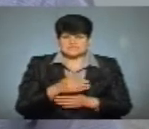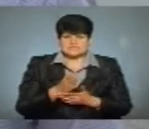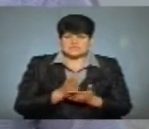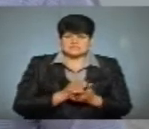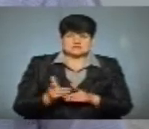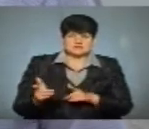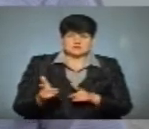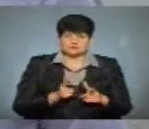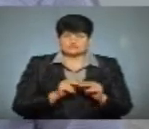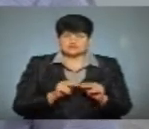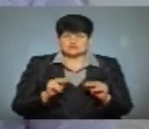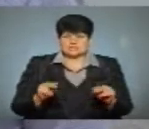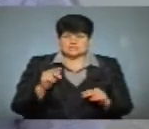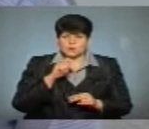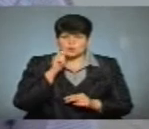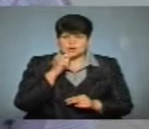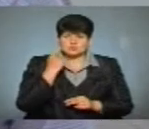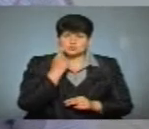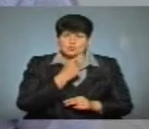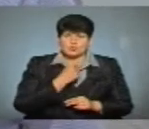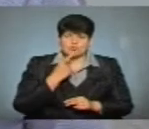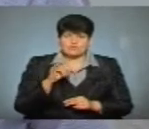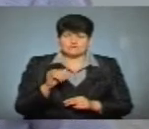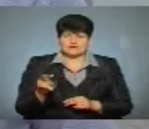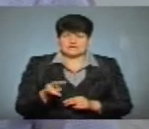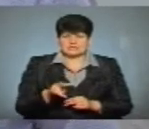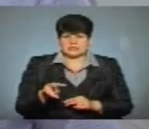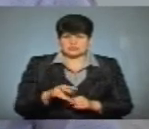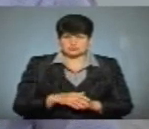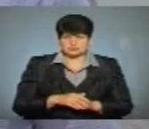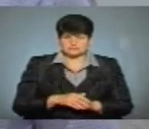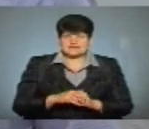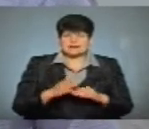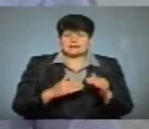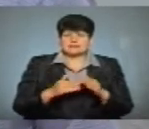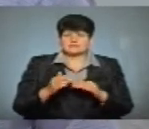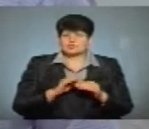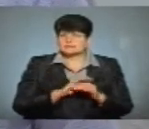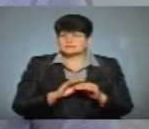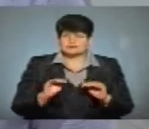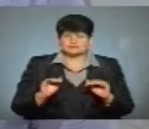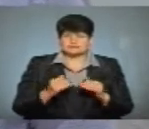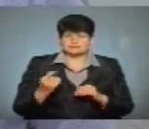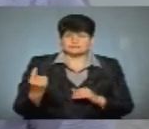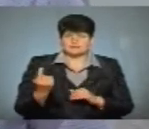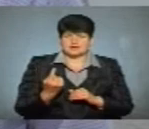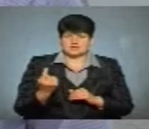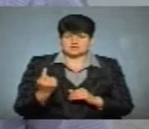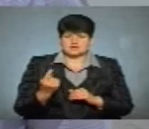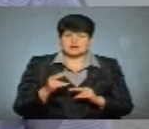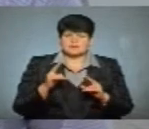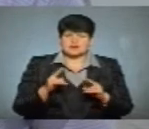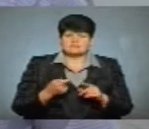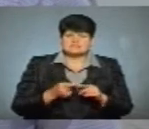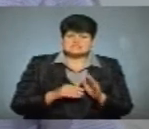в підготовці вчителі української мови і літератури з категорії не нижче першої. Як правило, це вчителі